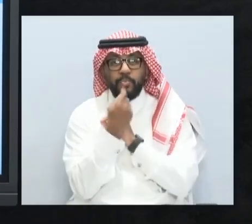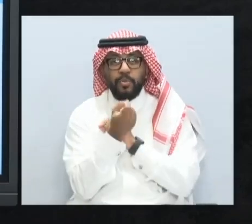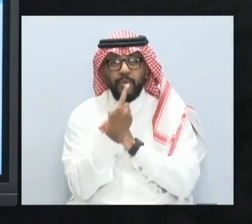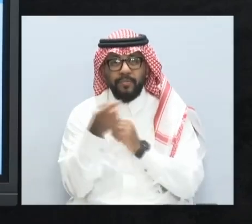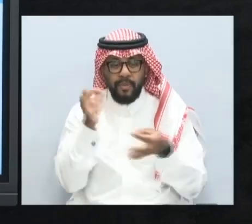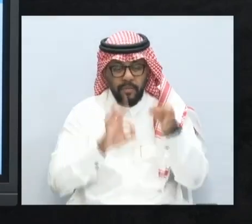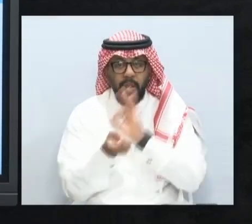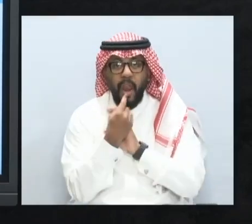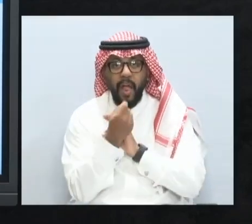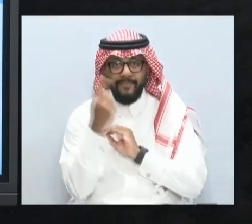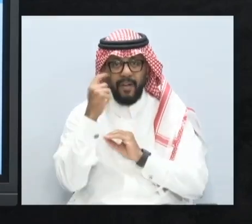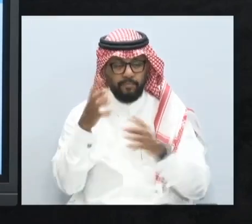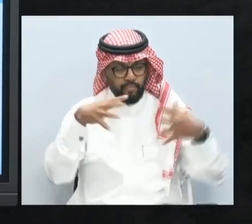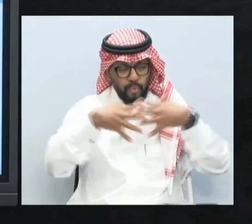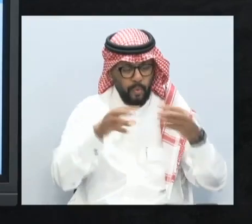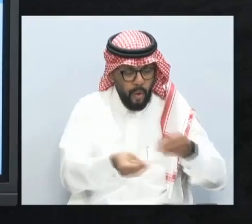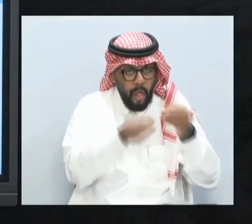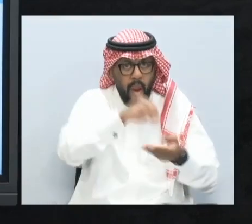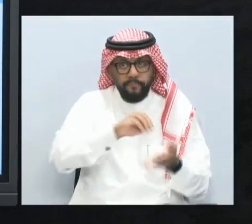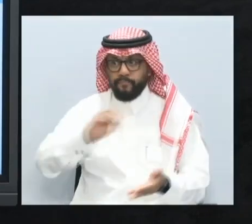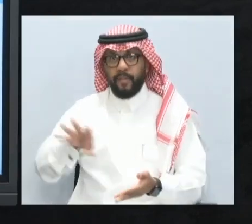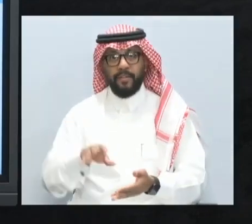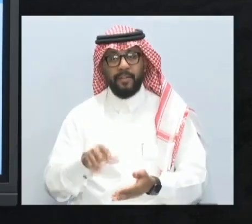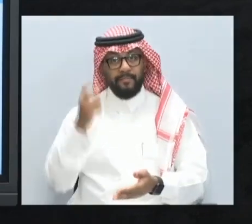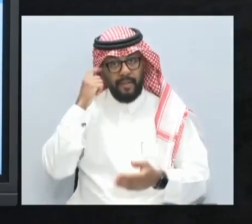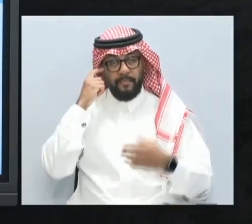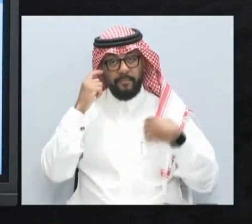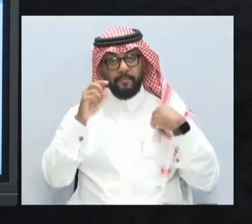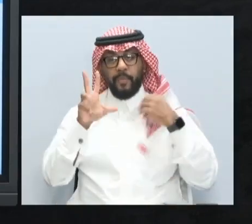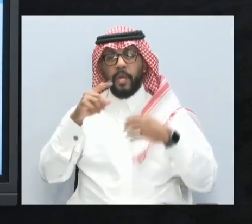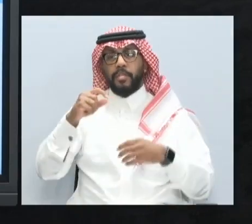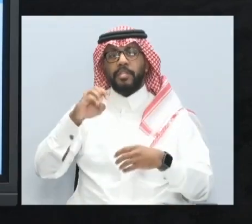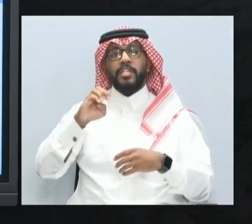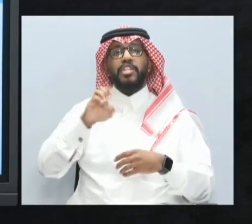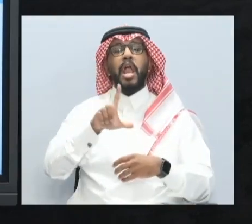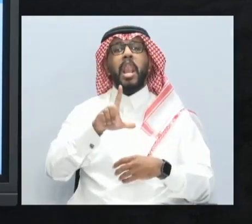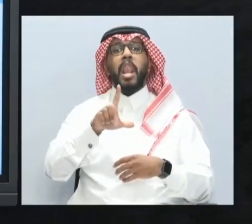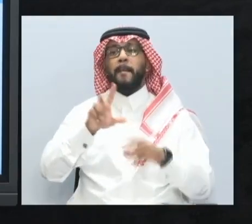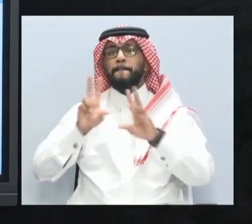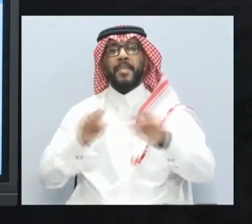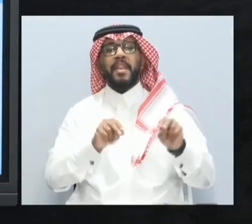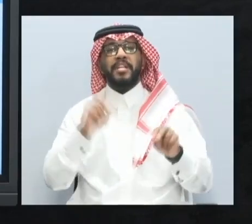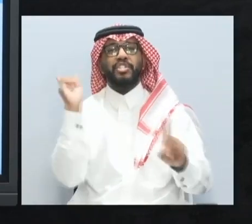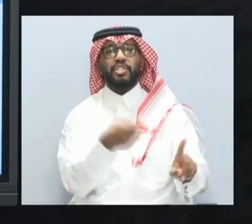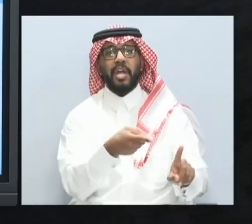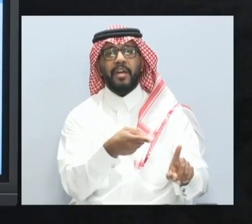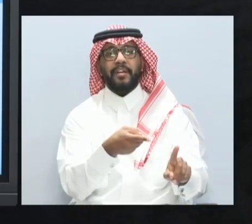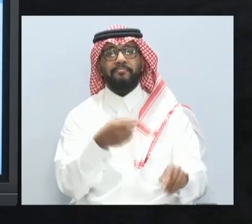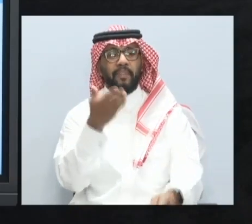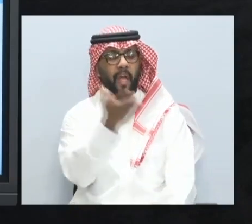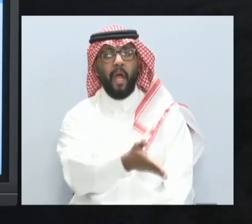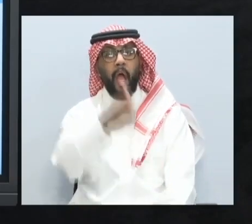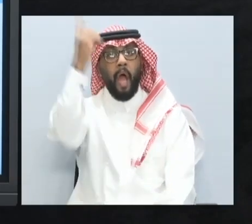الدجل هو الكذب الكثير فسحر اعين الناس واسترهبوهم وجاوا بسحر عظيم فسماه الله القران